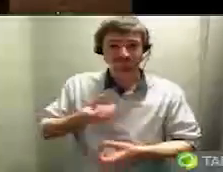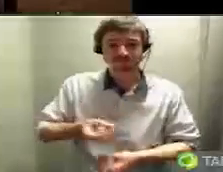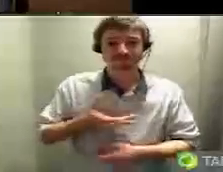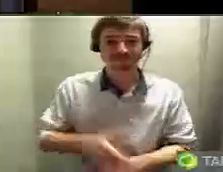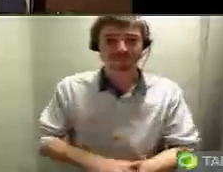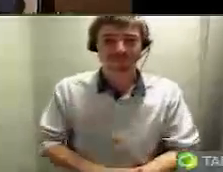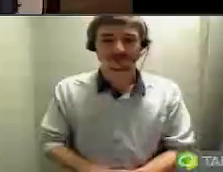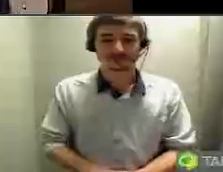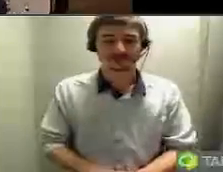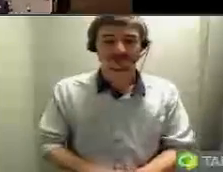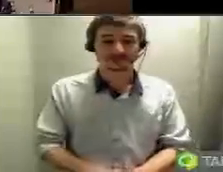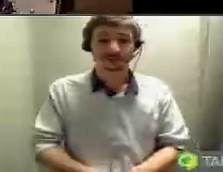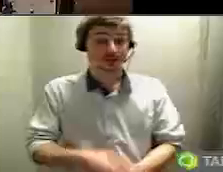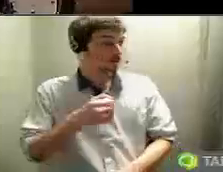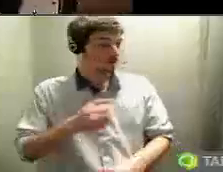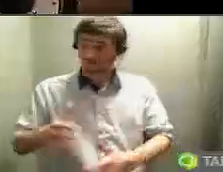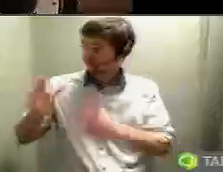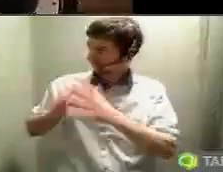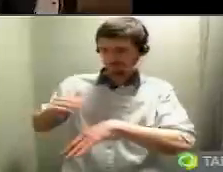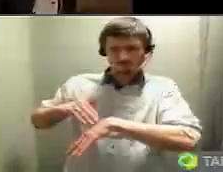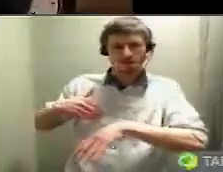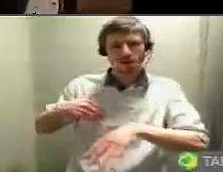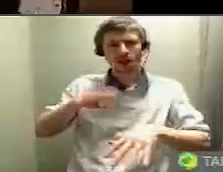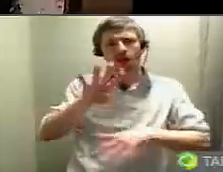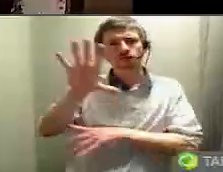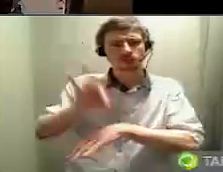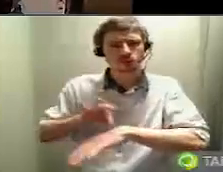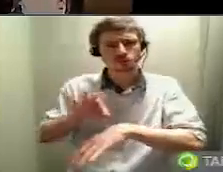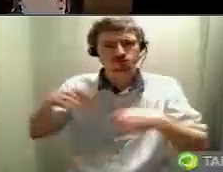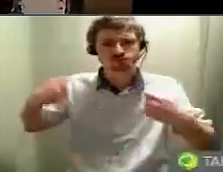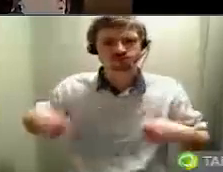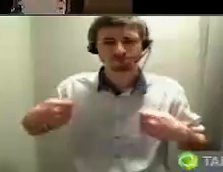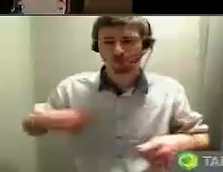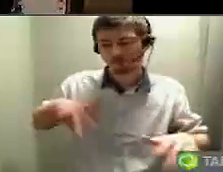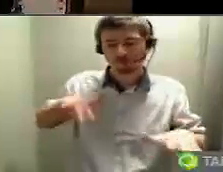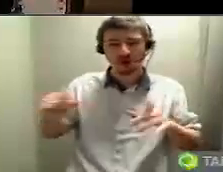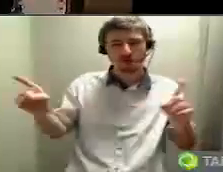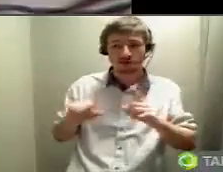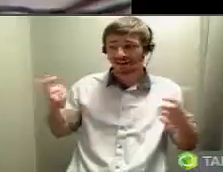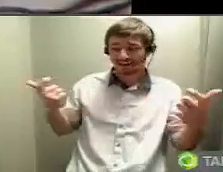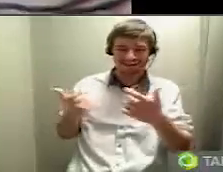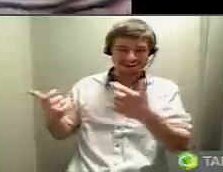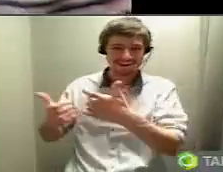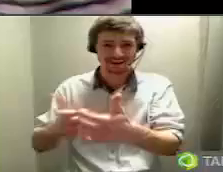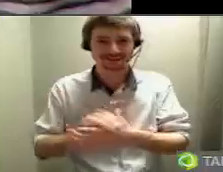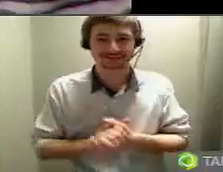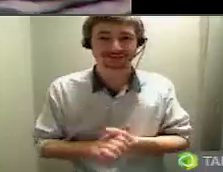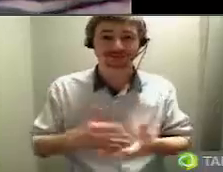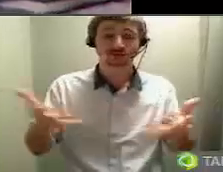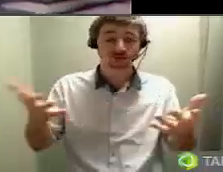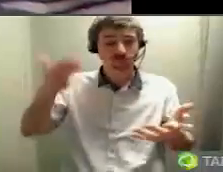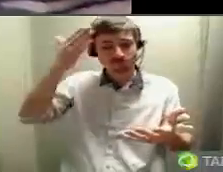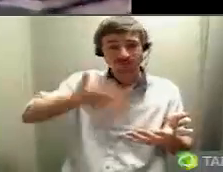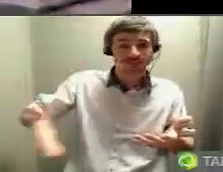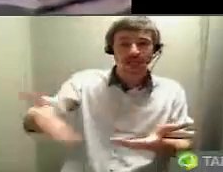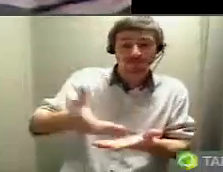On m'a dit que j'avais 3 quarts d'heure, donc je vais faire un peu plus court. Donc vous le savez, les départements sont les collectivités territoriales qui ont en charge